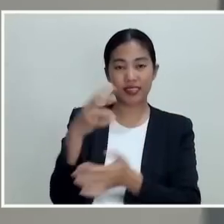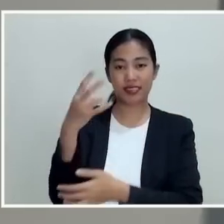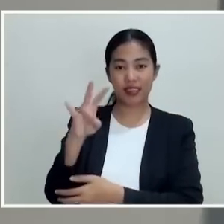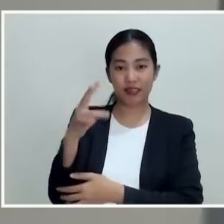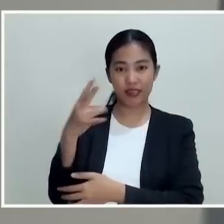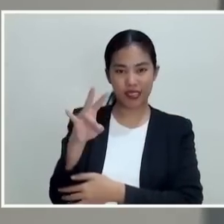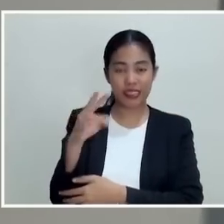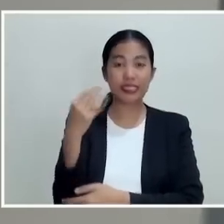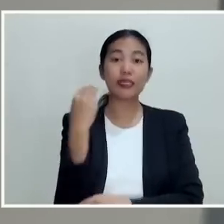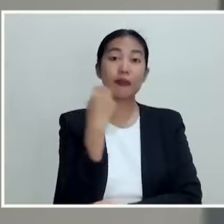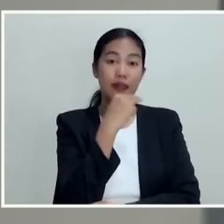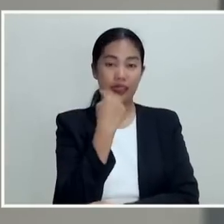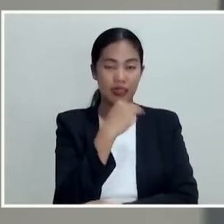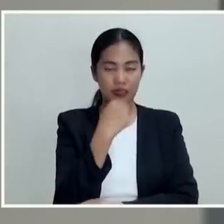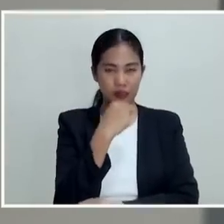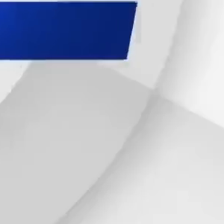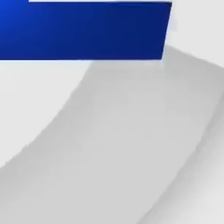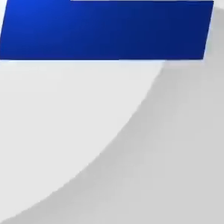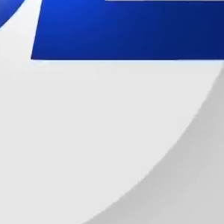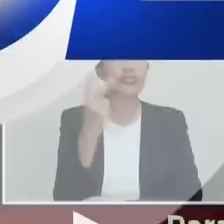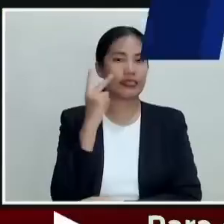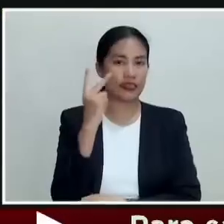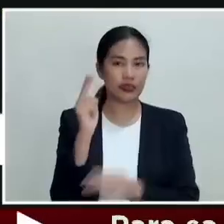Nagpapatrol, Bianca Dava.